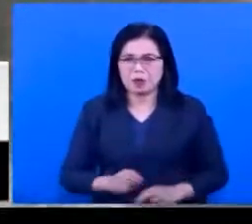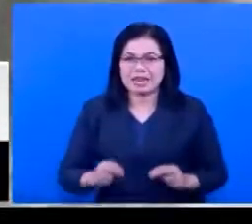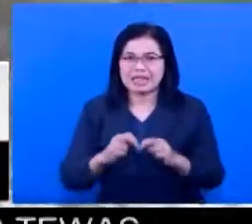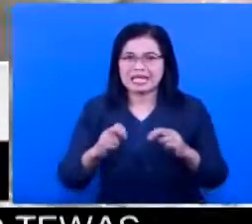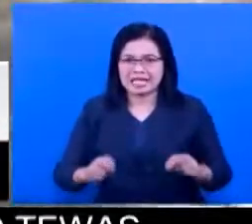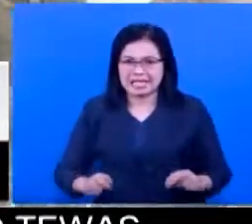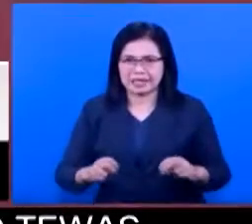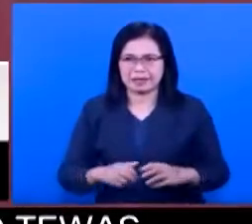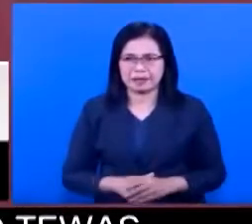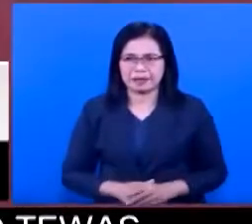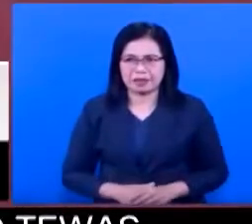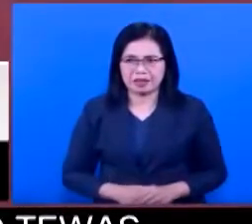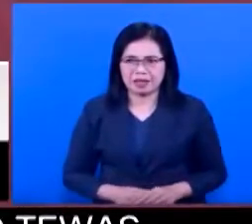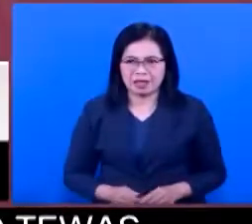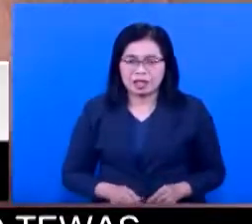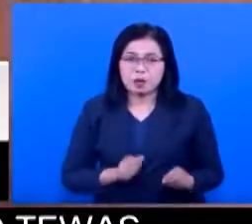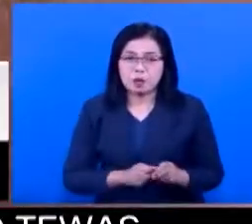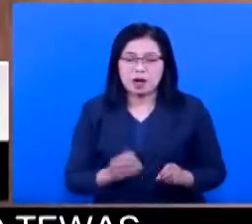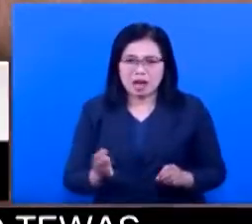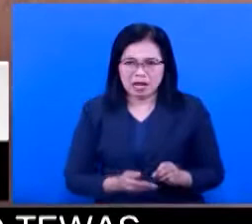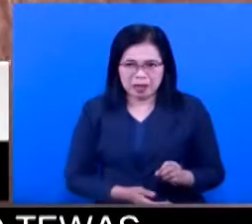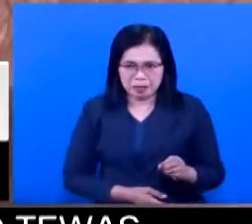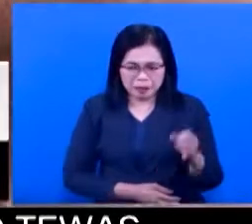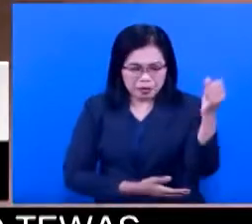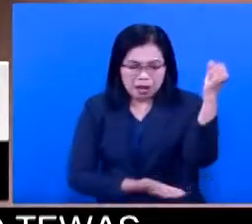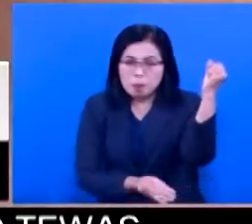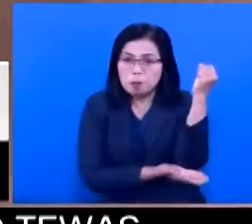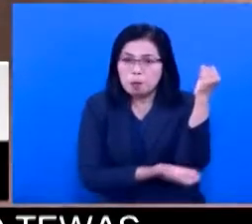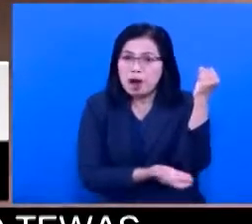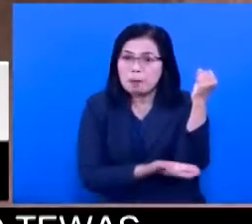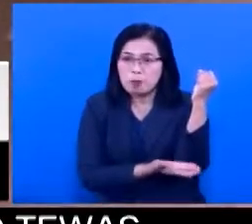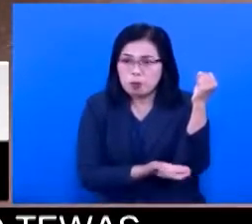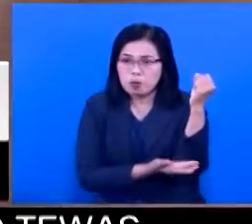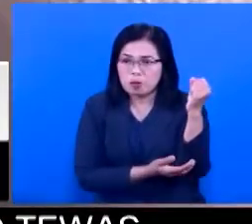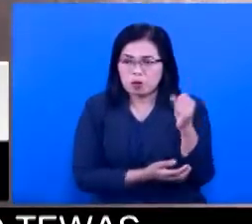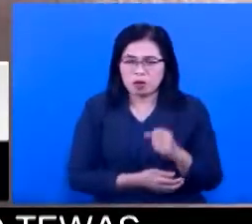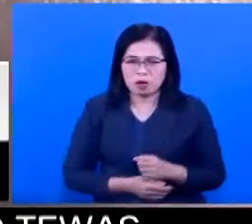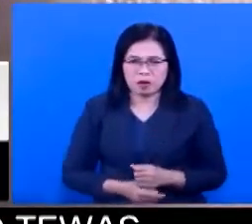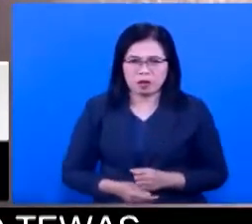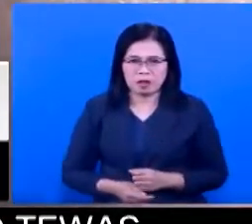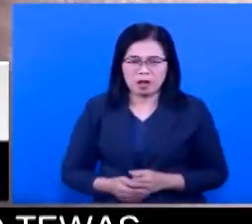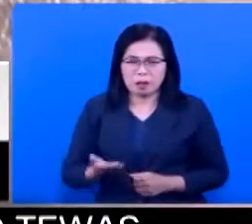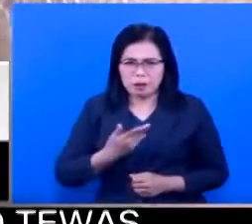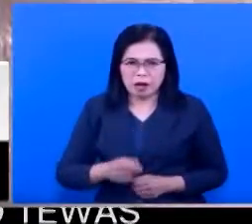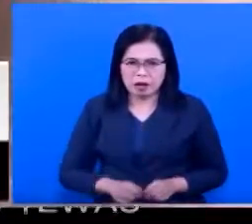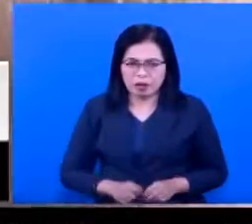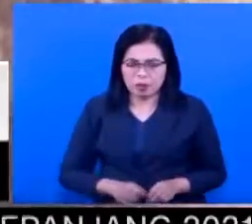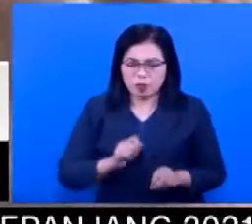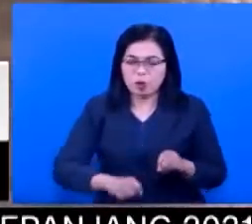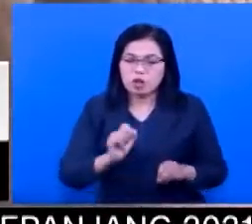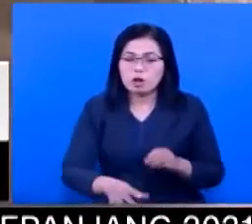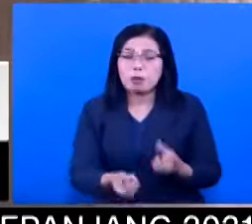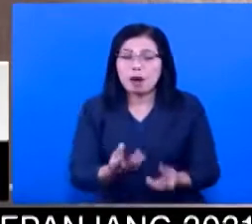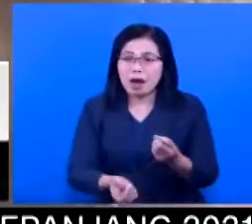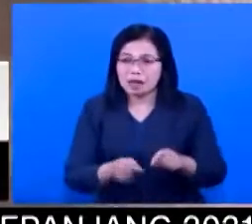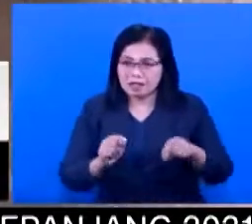Aneka kerajinan ini dibuat dari bonggol bambu yang biasanya hanya dijadikan kayu bakar. Agung mengaku ide ini berasal dari banyaknya bonggol dan